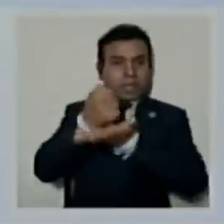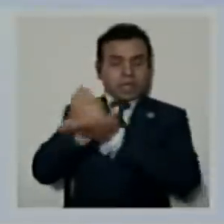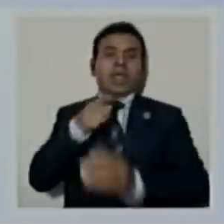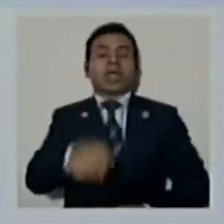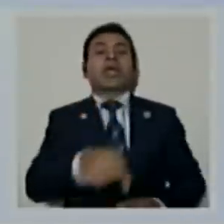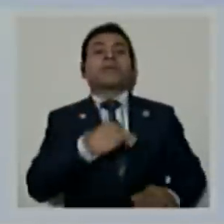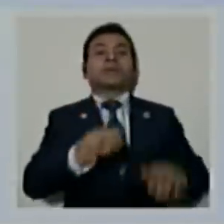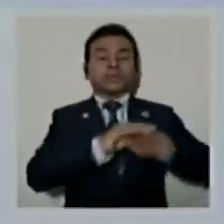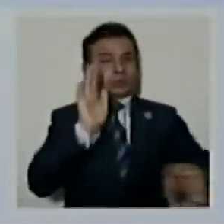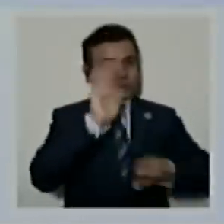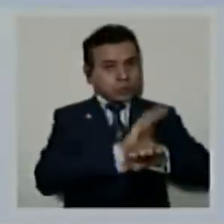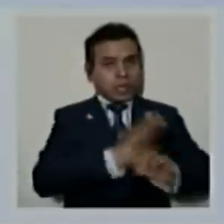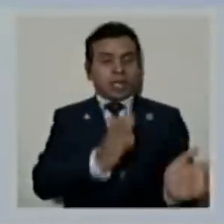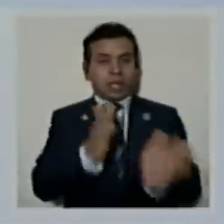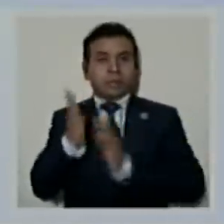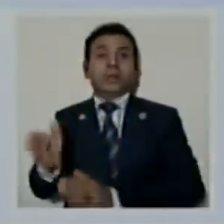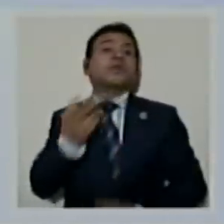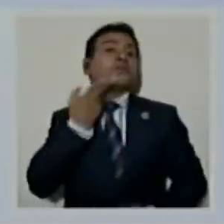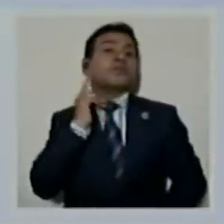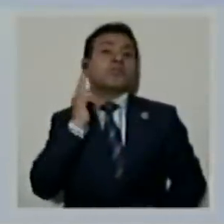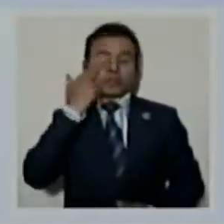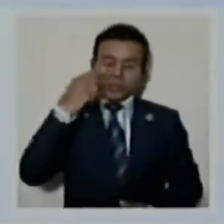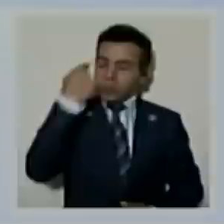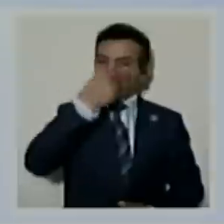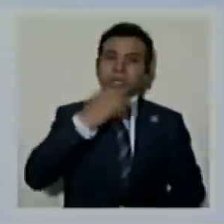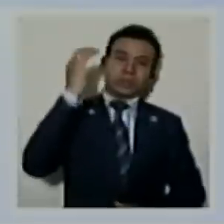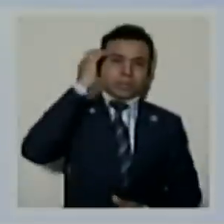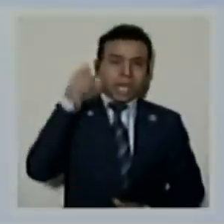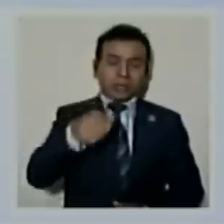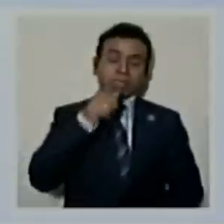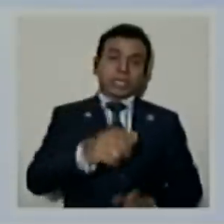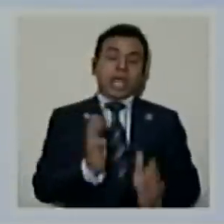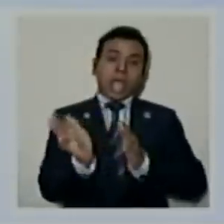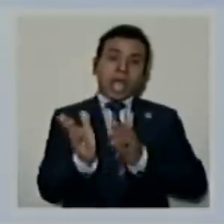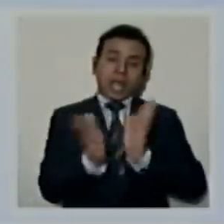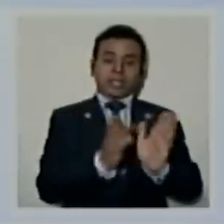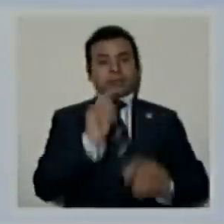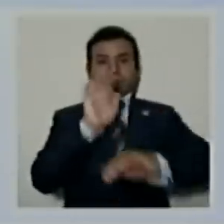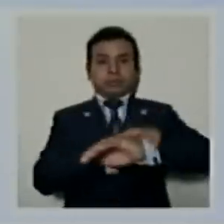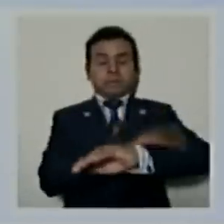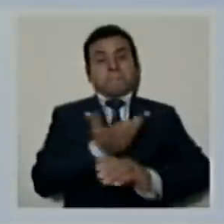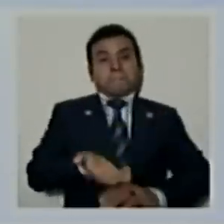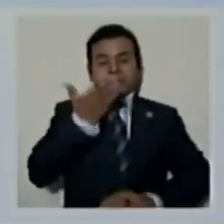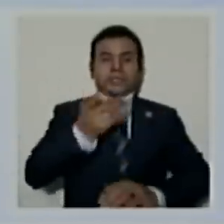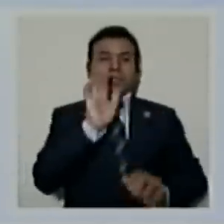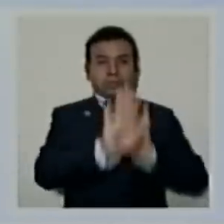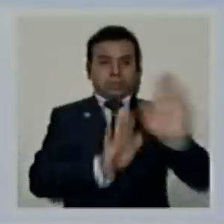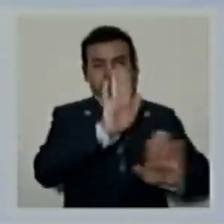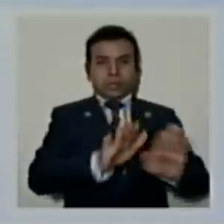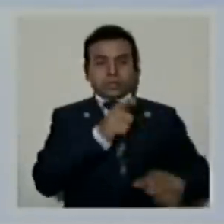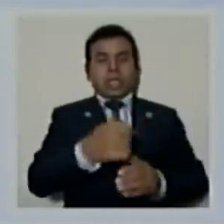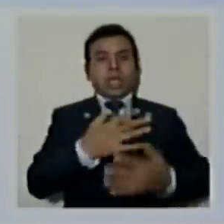দায়িত্ব পরিবারের যারা দায়িত্ববান ব্যক্তি আছেন, বড় আছেন তাদের এবং আমাদের বিশেষ বিশেষ শ্রেণীর যারা মানুষ আছেন, শিশুরা